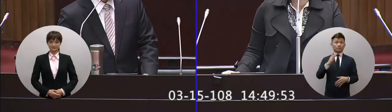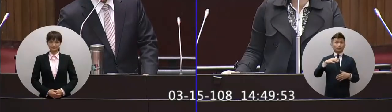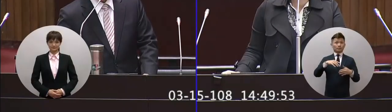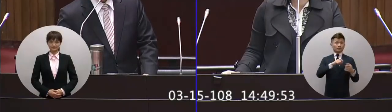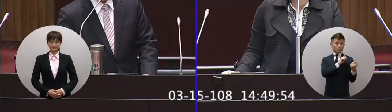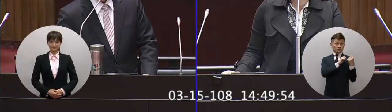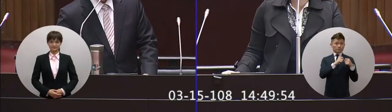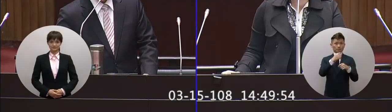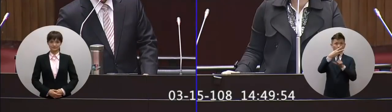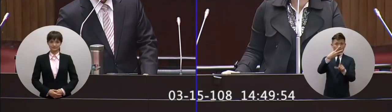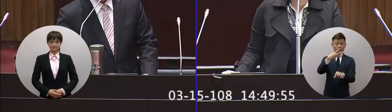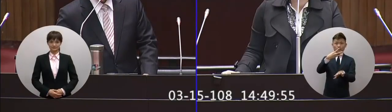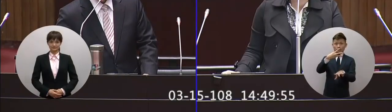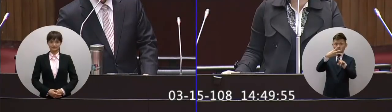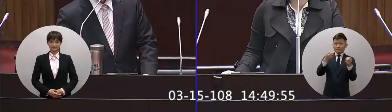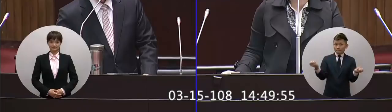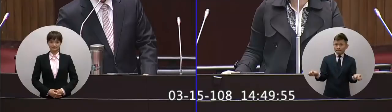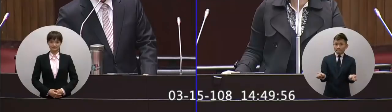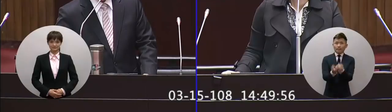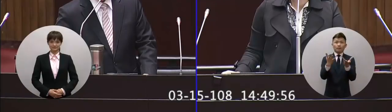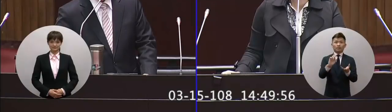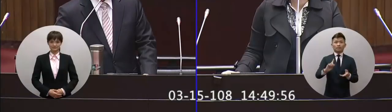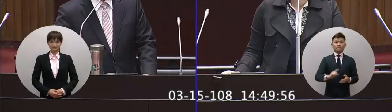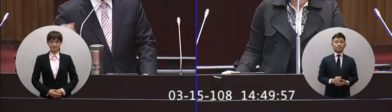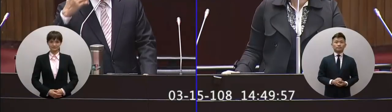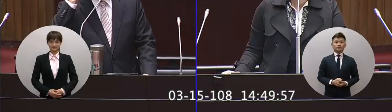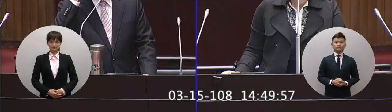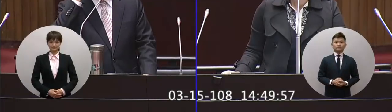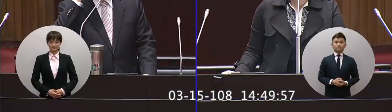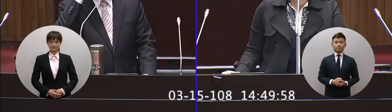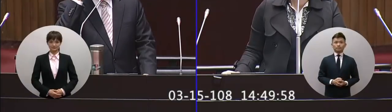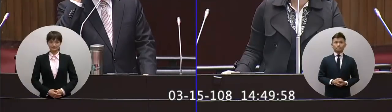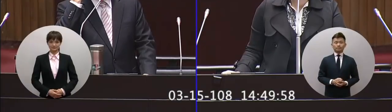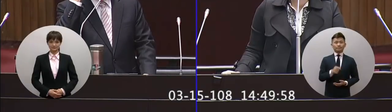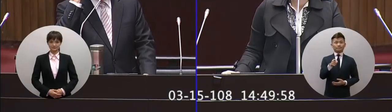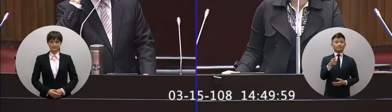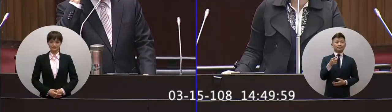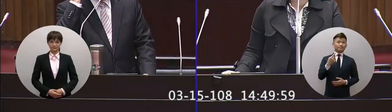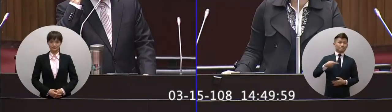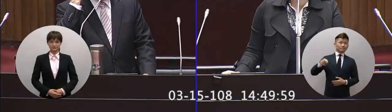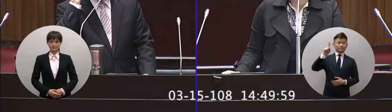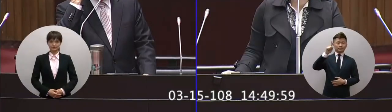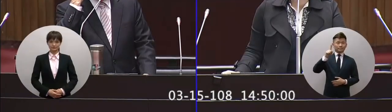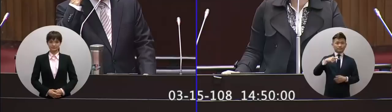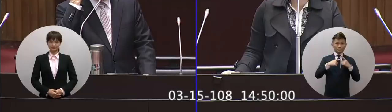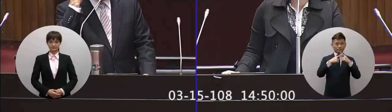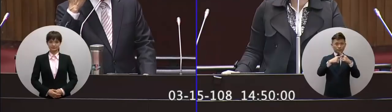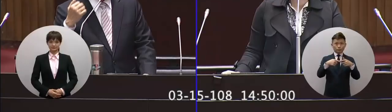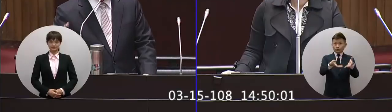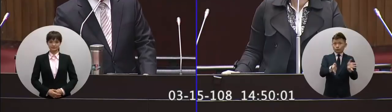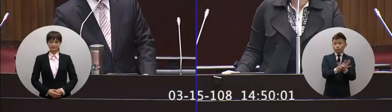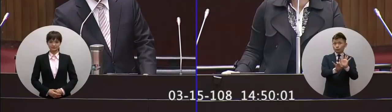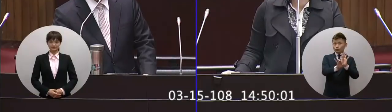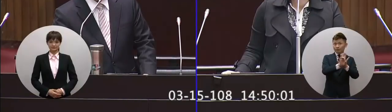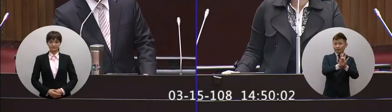的时候发生了一件事情，就是您上一次去都兰部落，对不